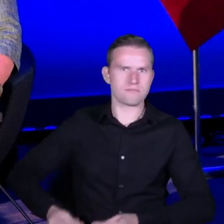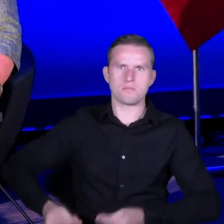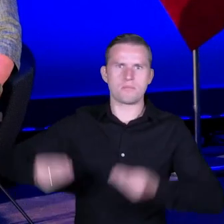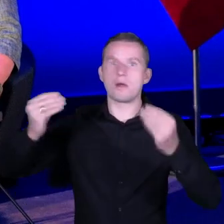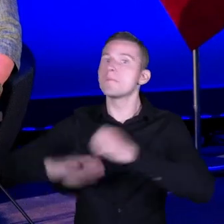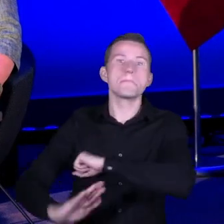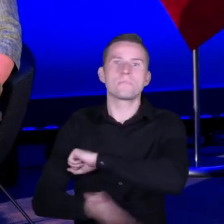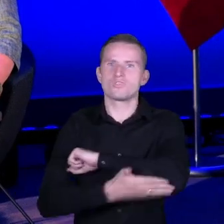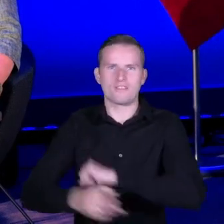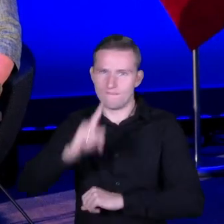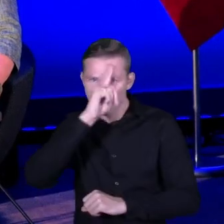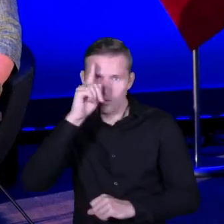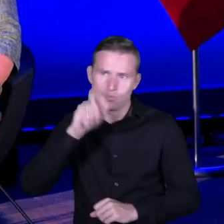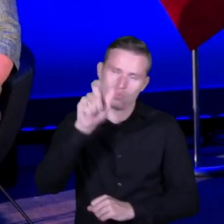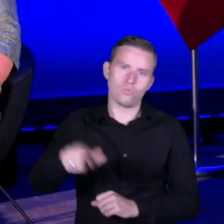ludzkim.